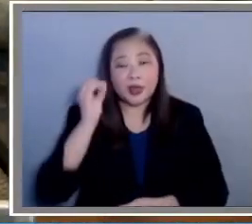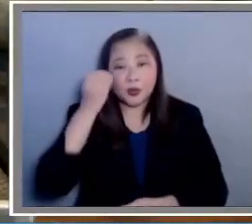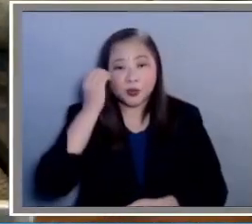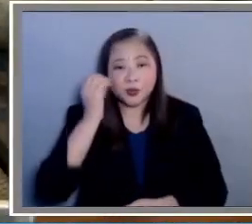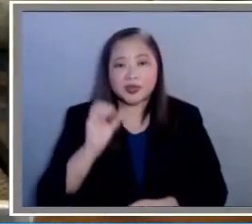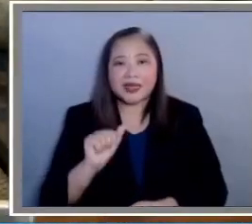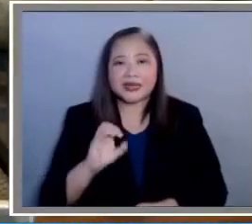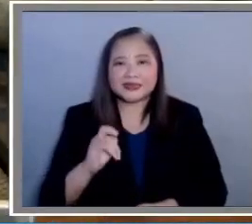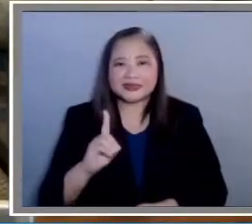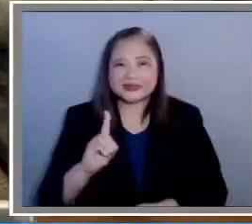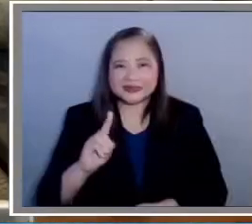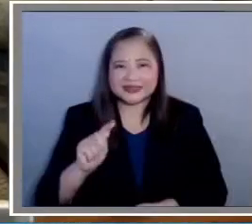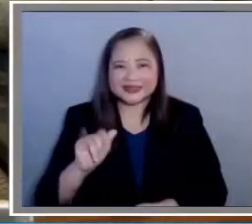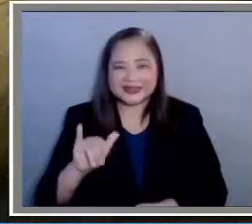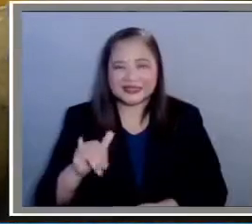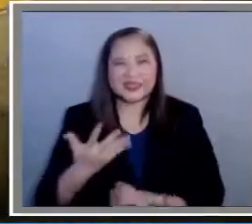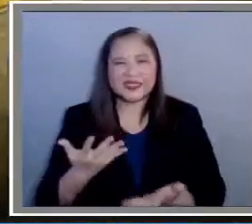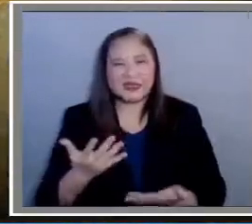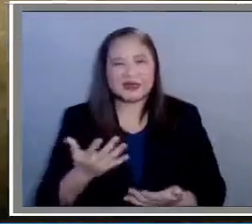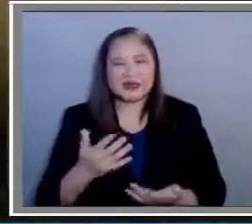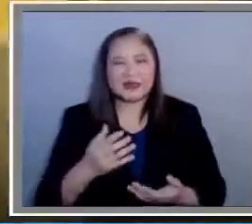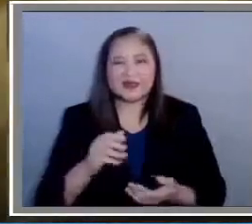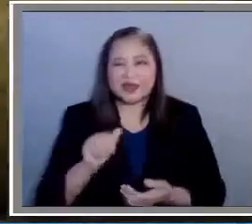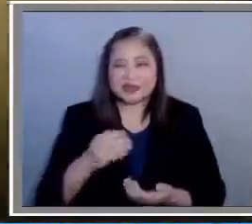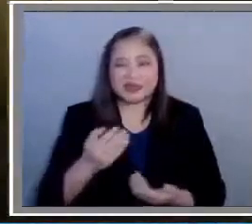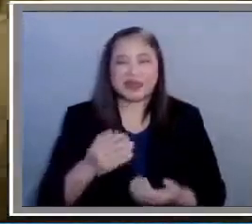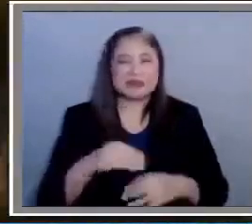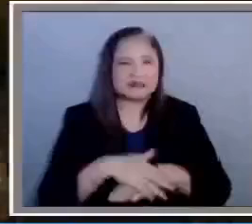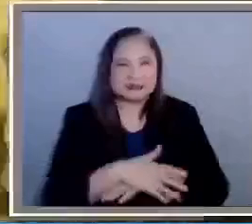ng panis, lalo palabog.